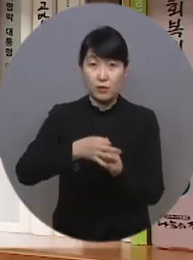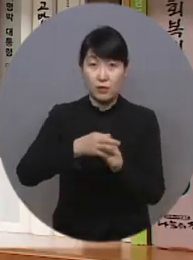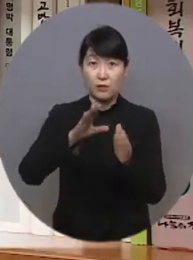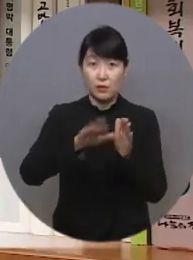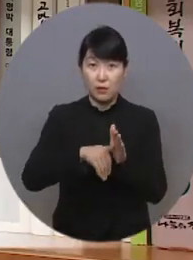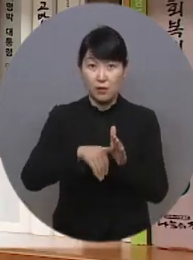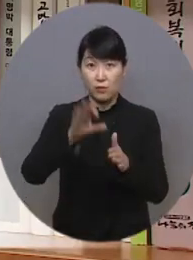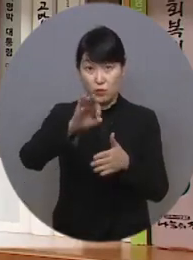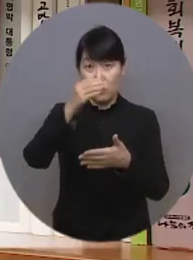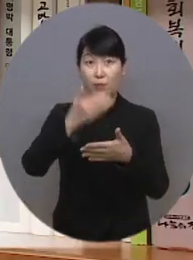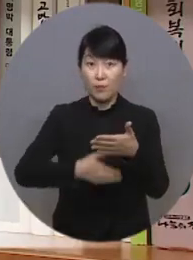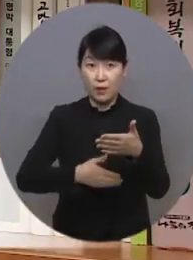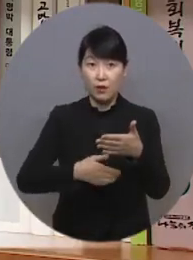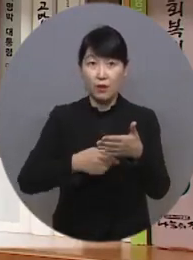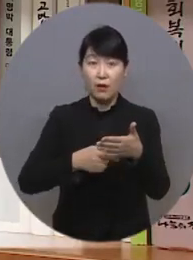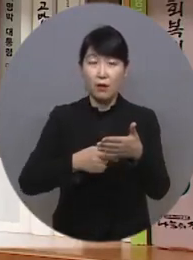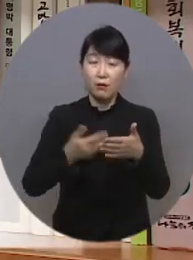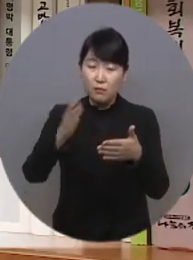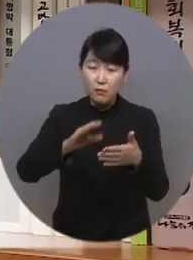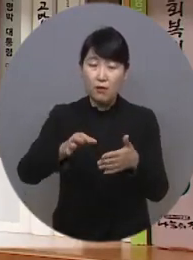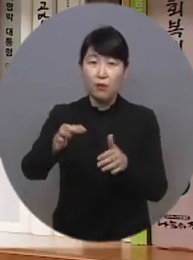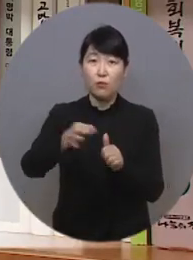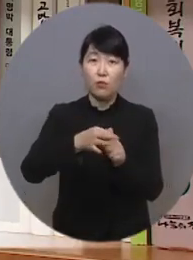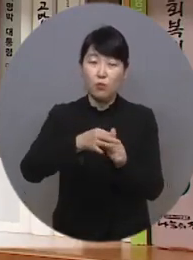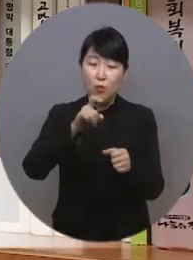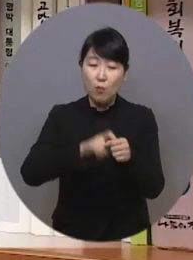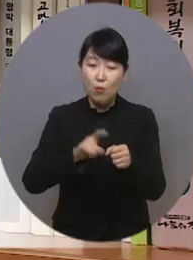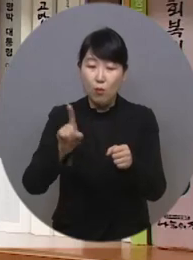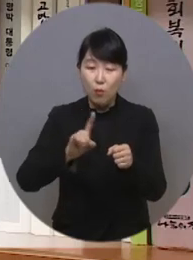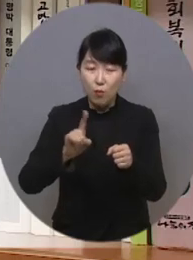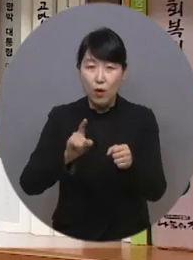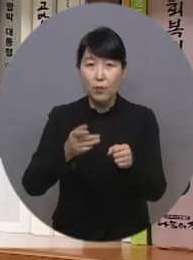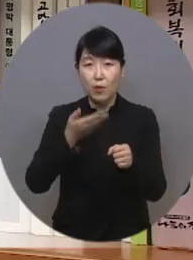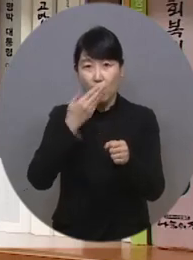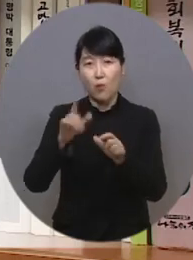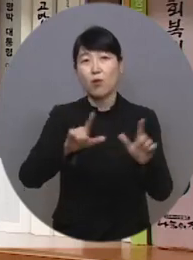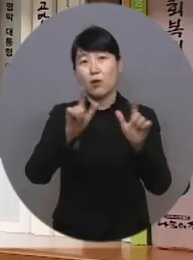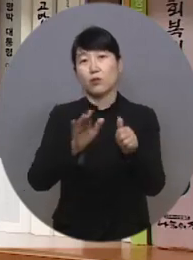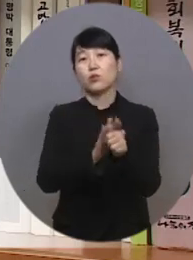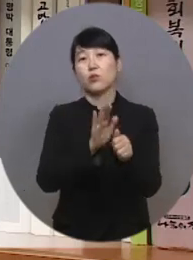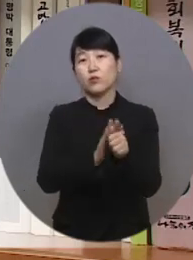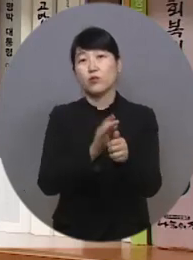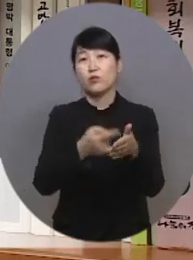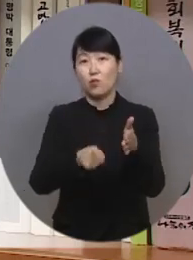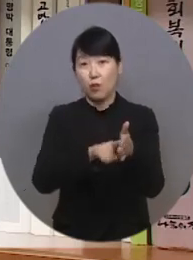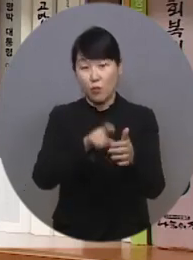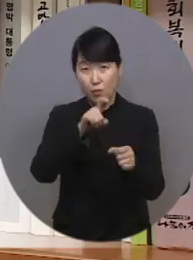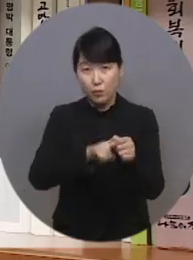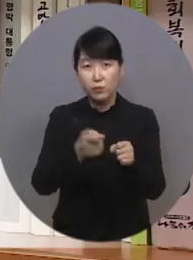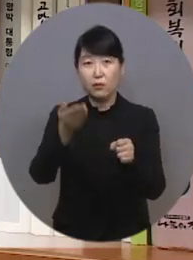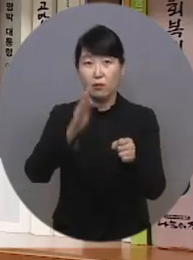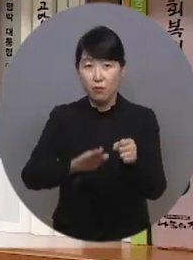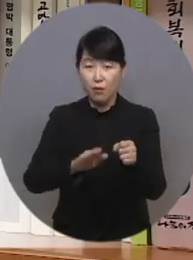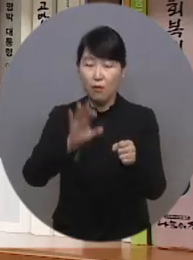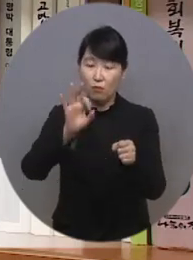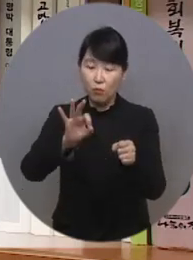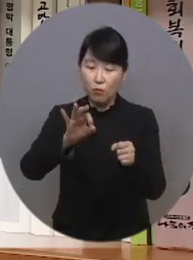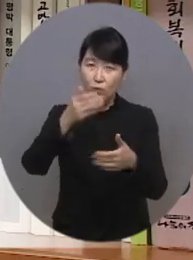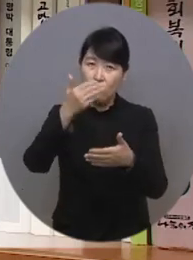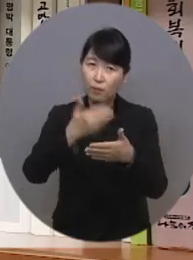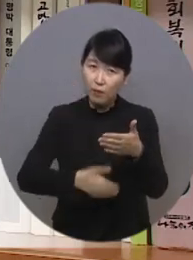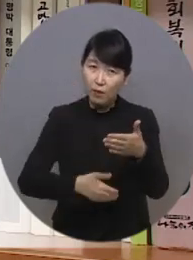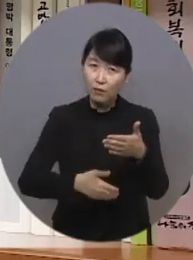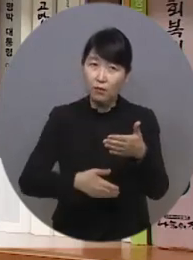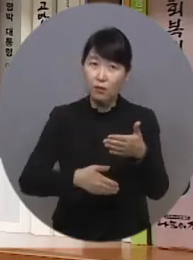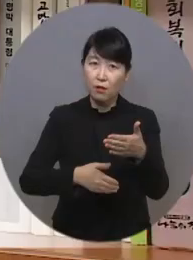연금이 삭감되어서 나옵니다. 연금 등의 공적 이전 소득이 생계에 큰 도움이 되고 있음에도 불구하고 조기 노령